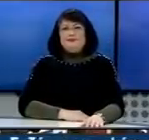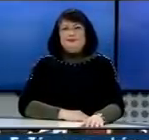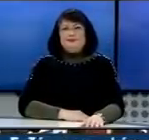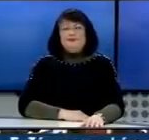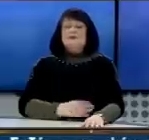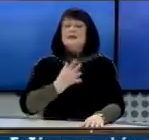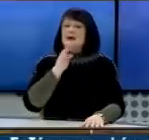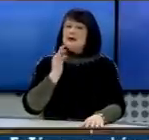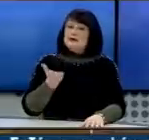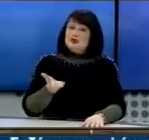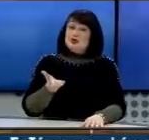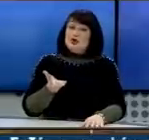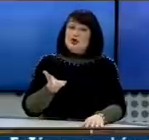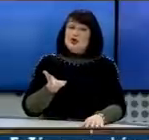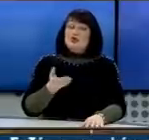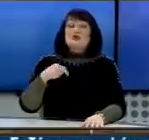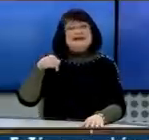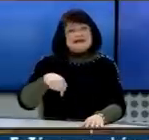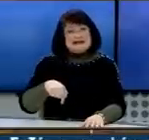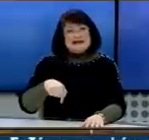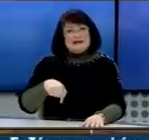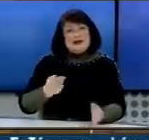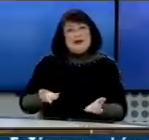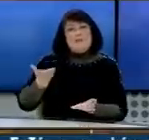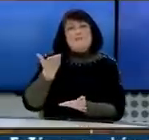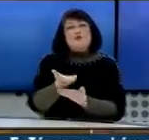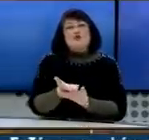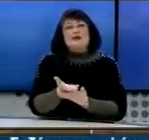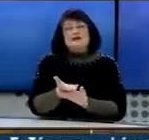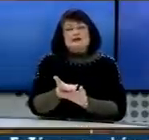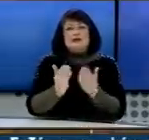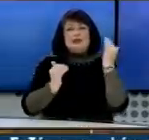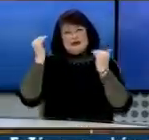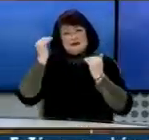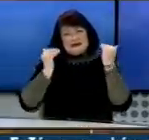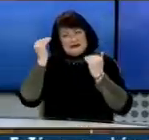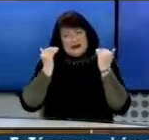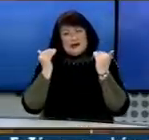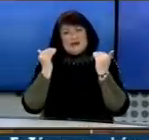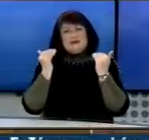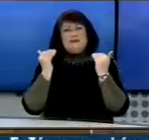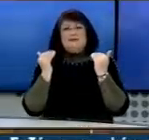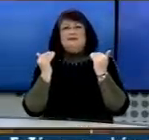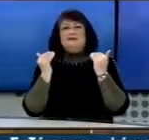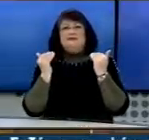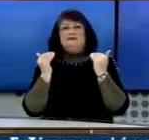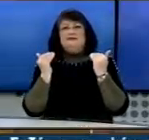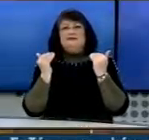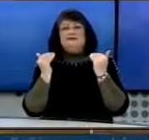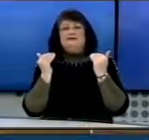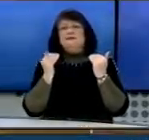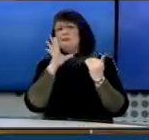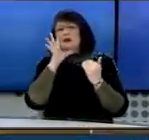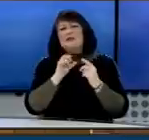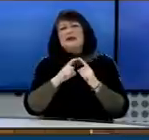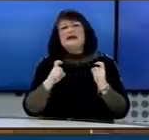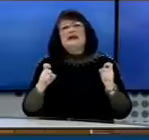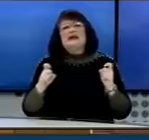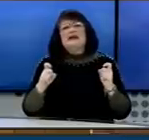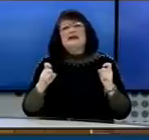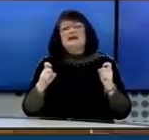Ακριβώς γι' αυτό η σημερινή πρόταση δυσπιστίας είναι ουσιαστικά